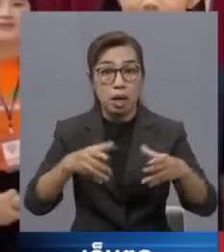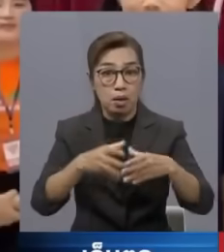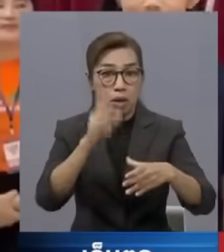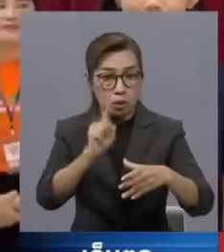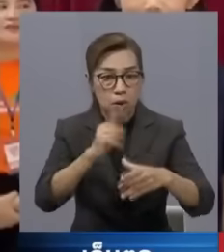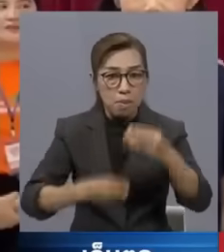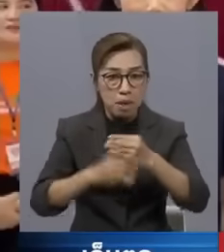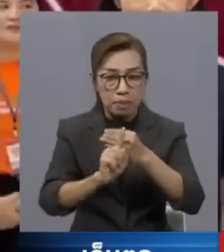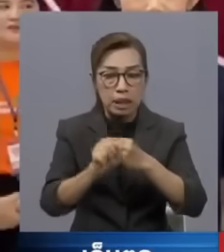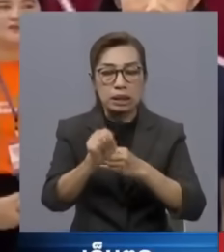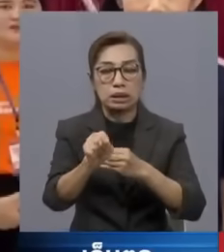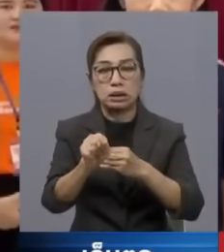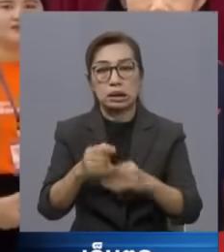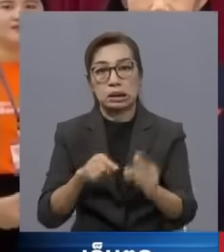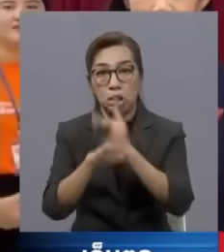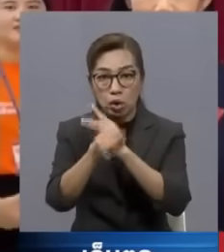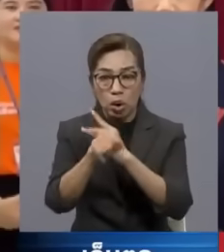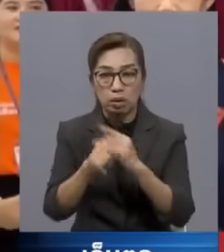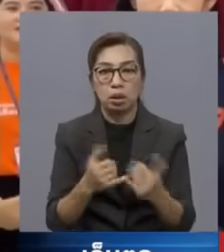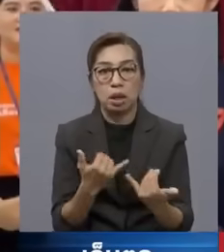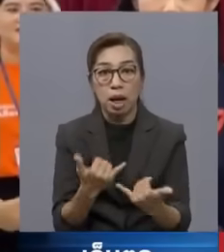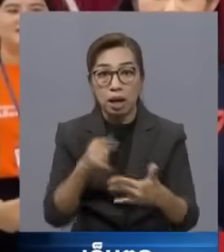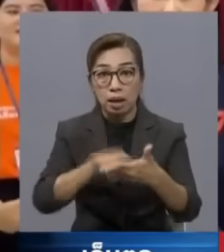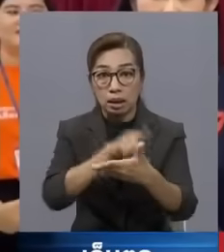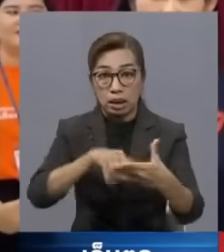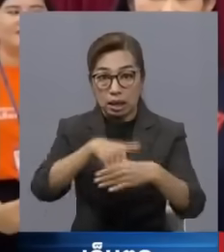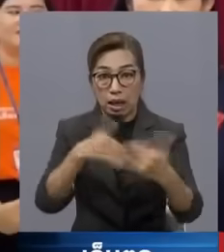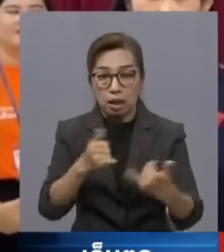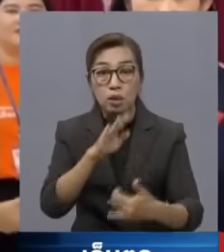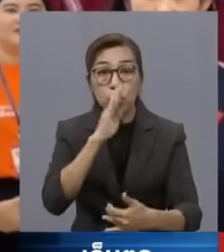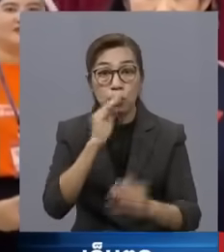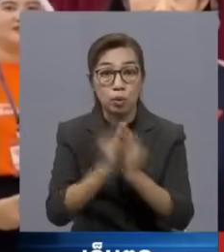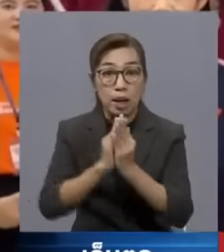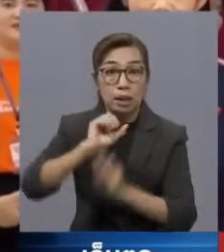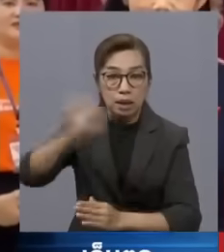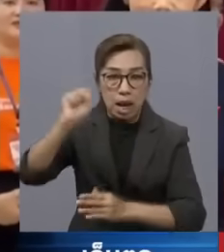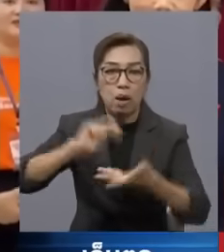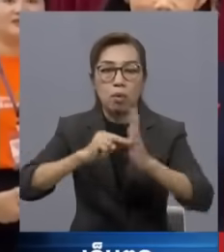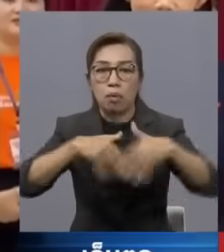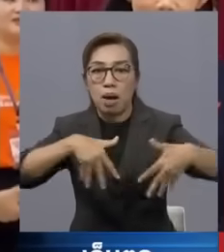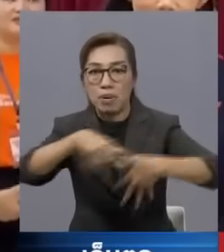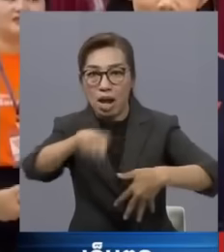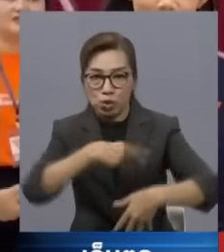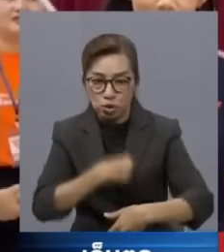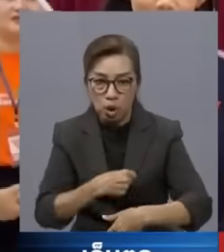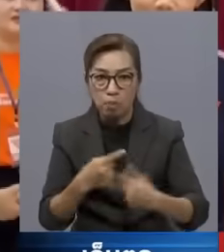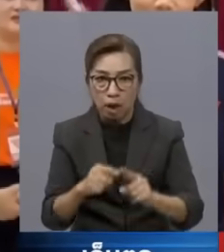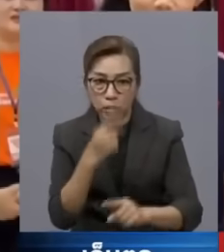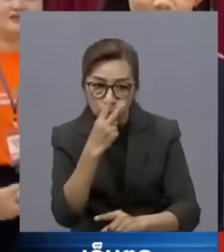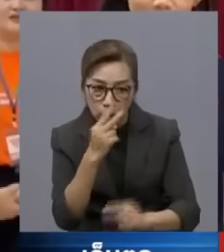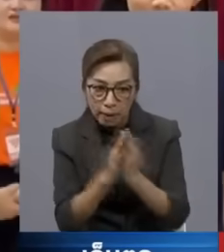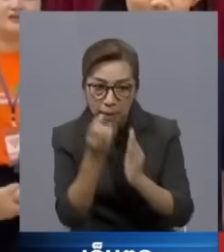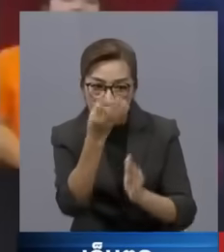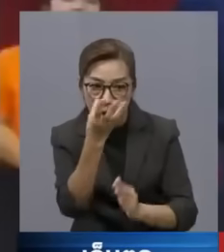ใช้สนามเลือกตั้งซ่อมหนนี้พิสูจน์ความนิยมของพรรคด้วยเหมือนกันว่าท้ายที่สุดผลออกมาเนี่ยจะเพิ่มขึ้นหรือลดลงหลังจากที่ชนะ